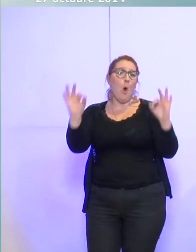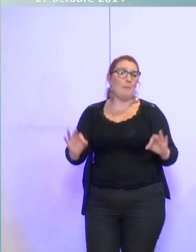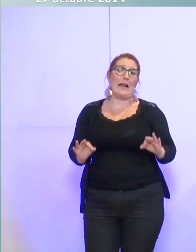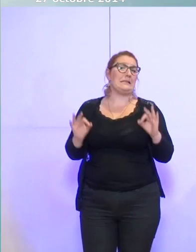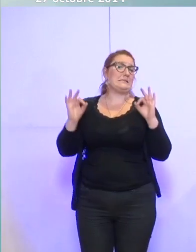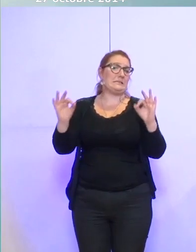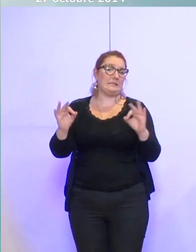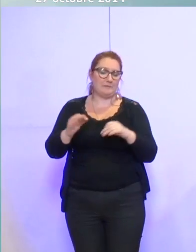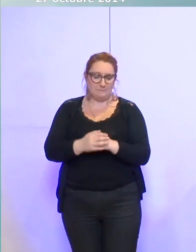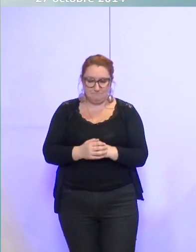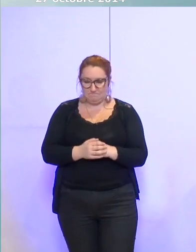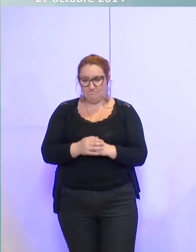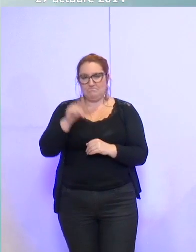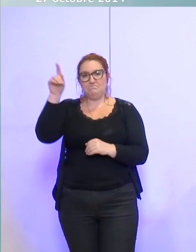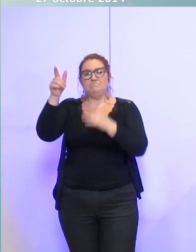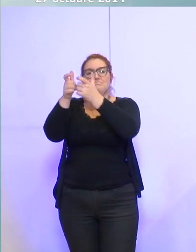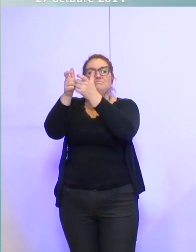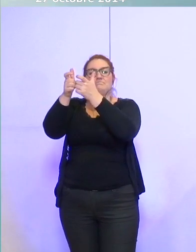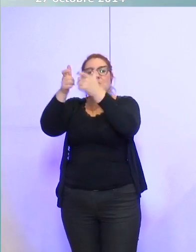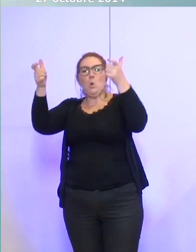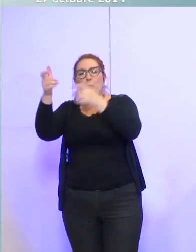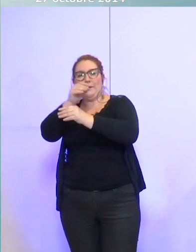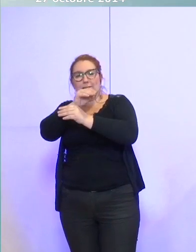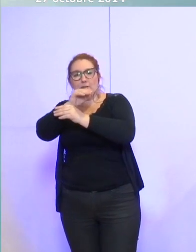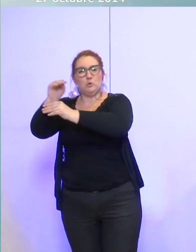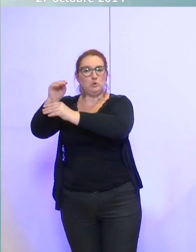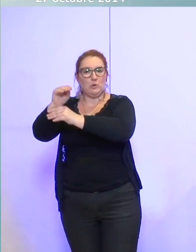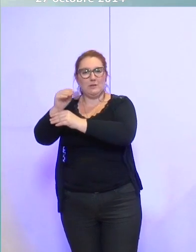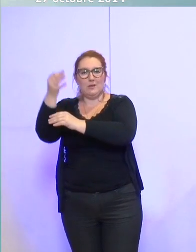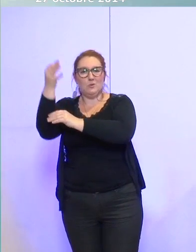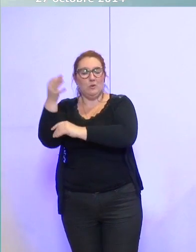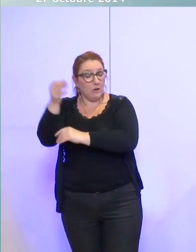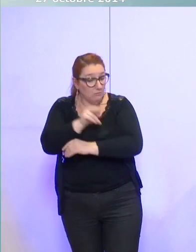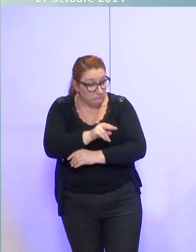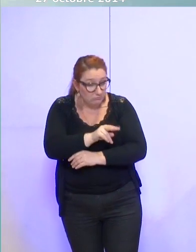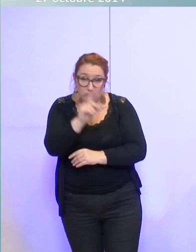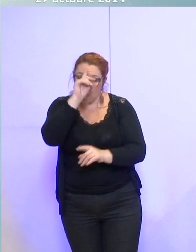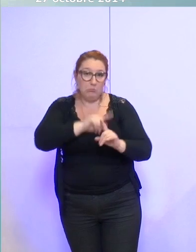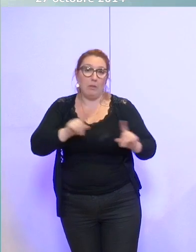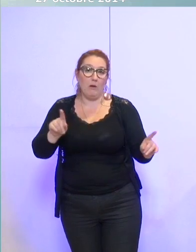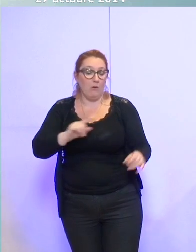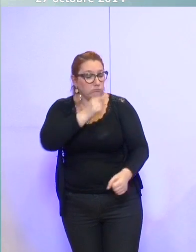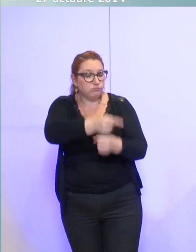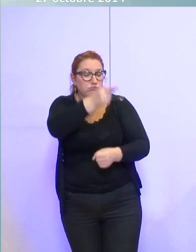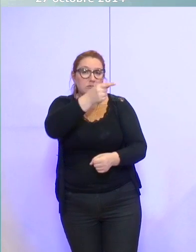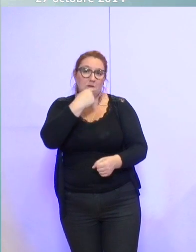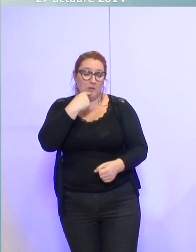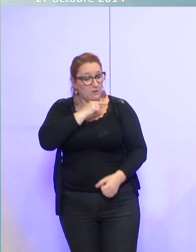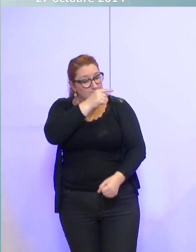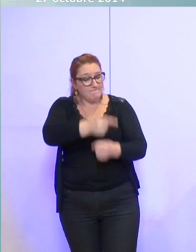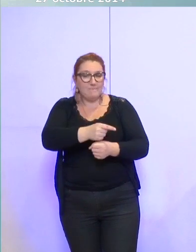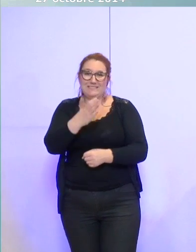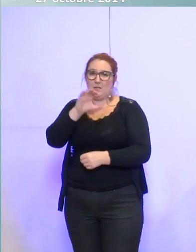L'autorité de sûreté nucléaire n'a pas admis cette formule et a donc obligé le CEA à décontaminer, y compris